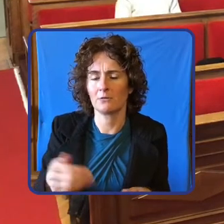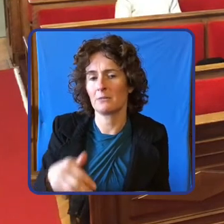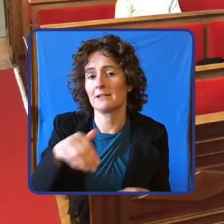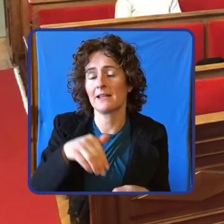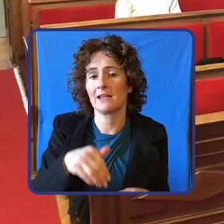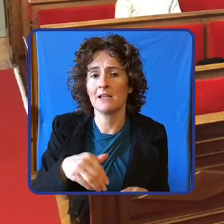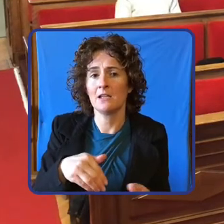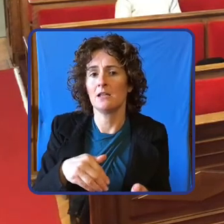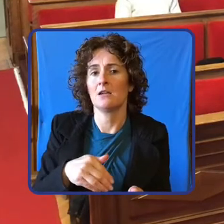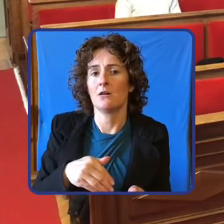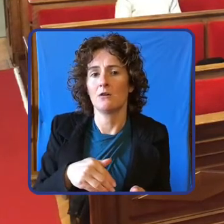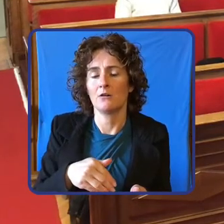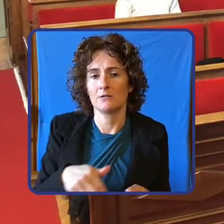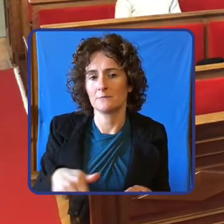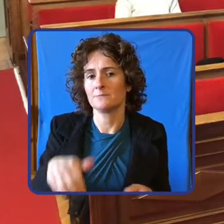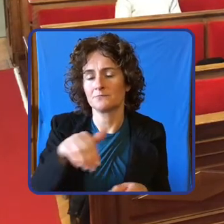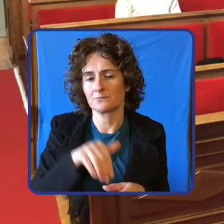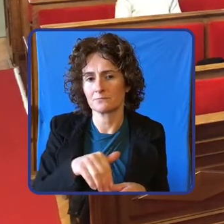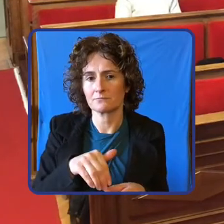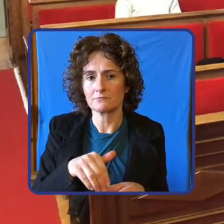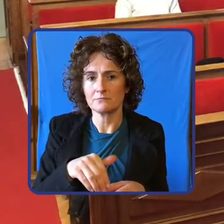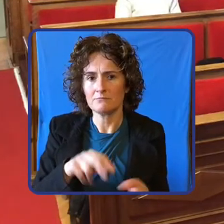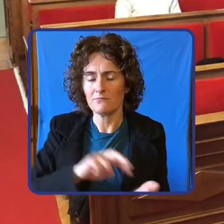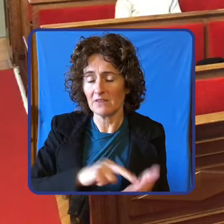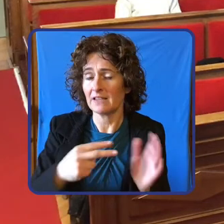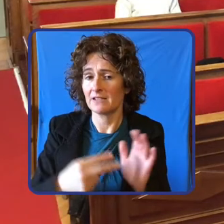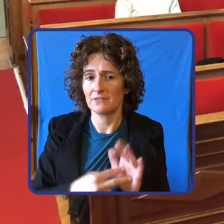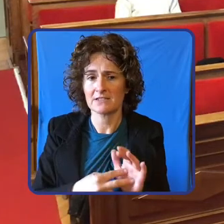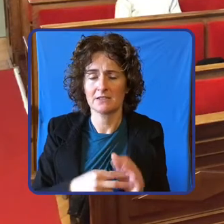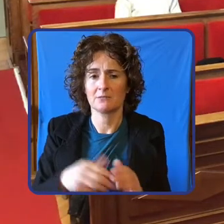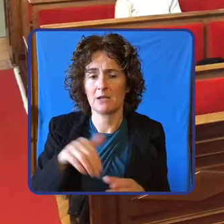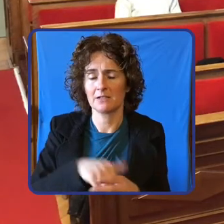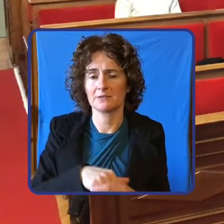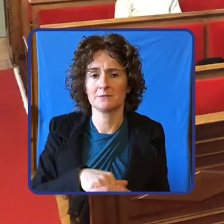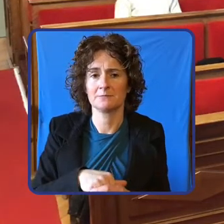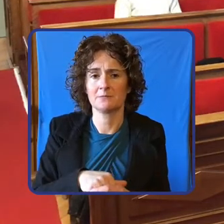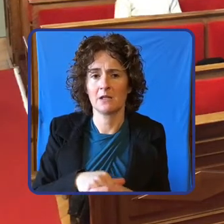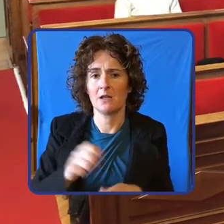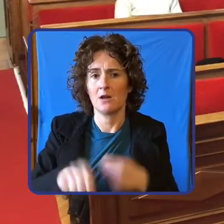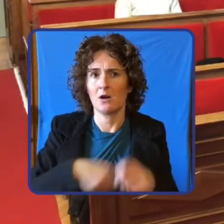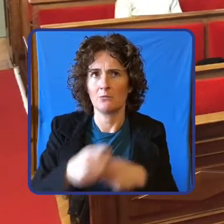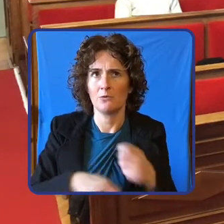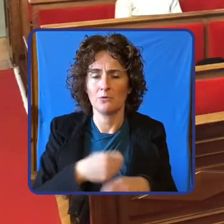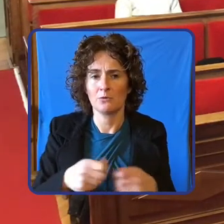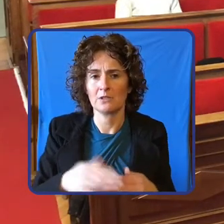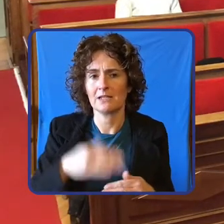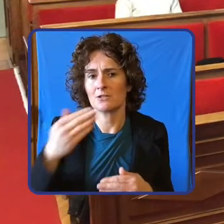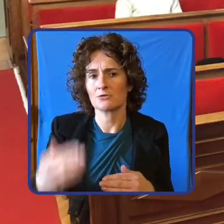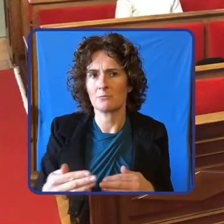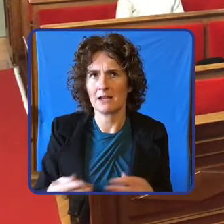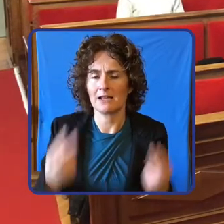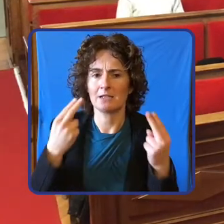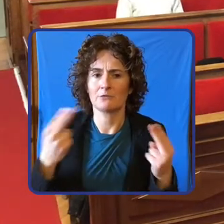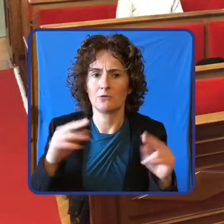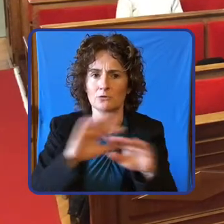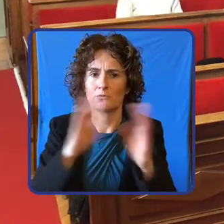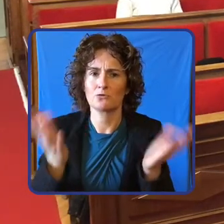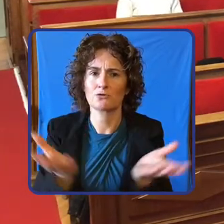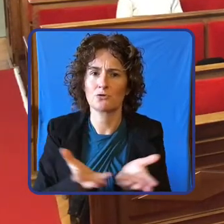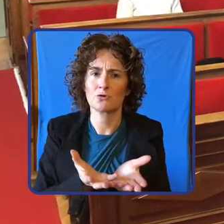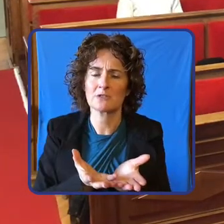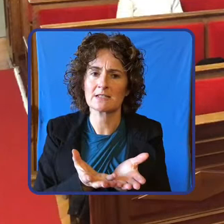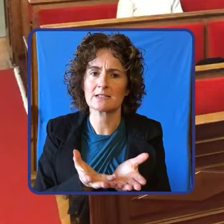önkormányzati cégek vesztesége miatti pótbefizetés összege. A működés mellett igen jelentős összeg szerepel